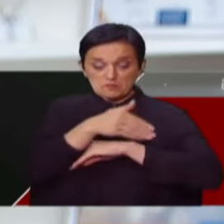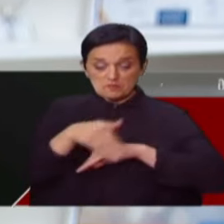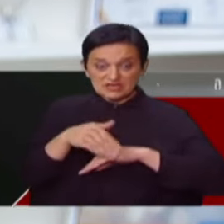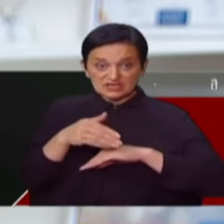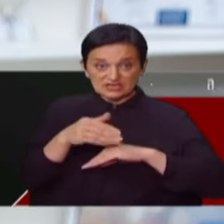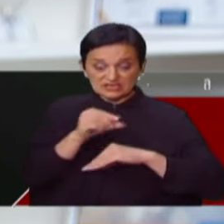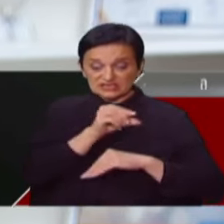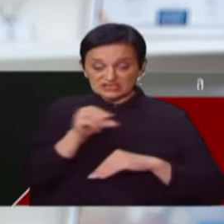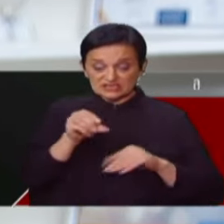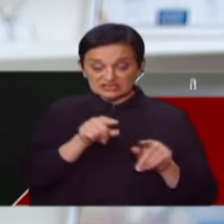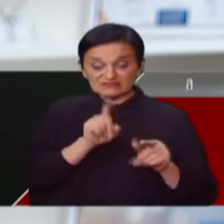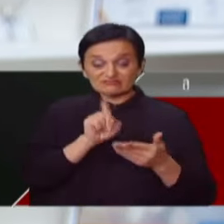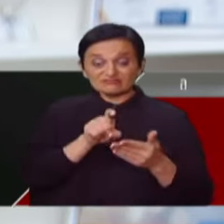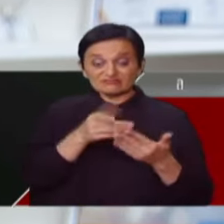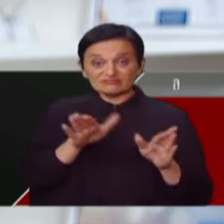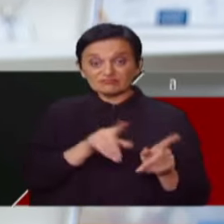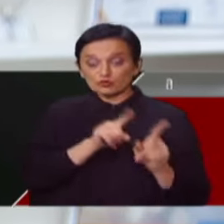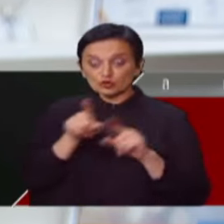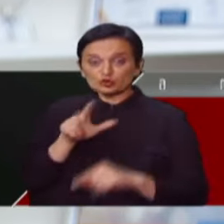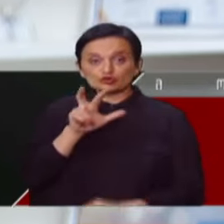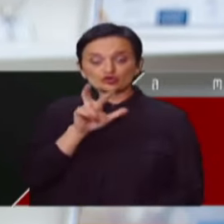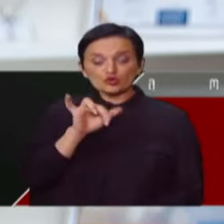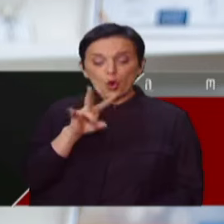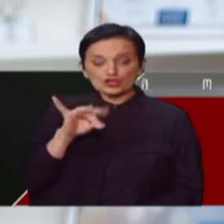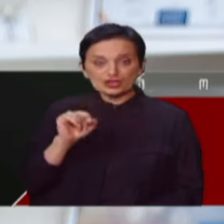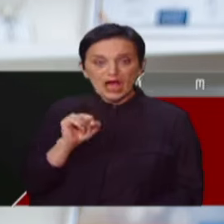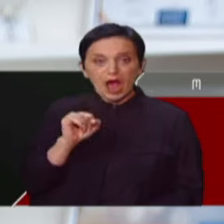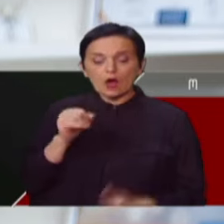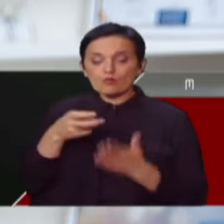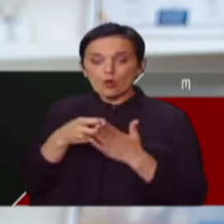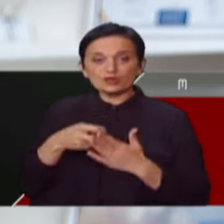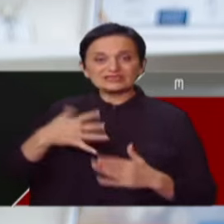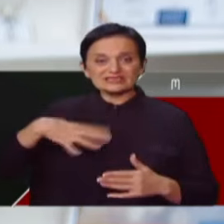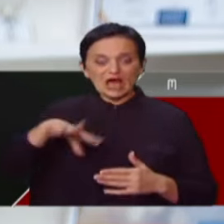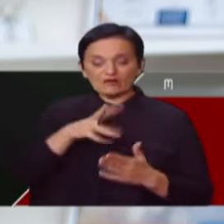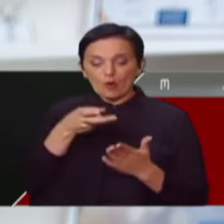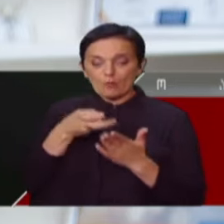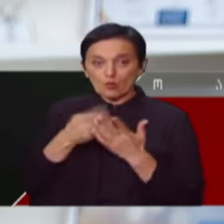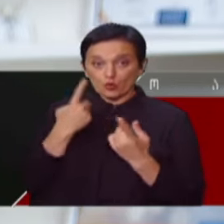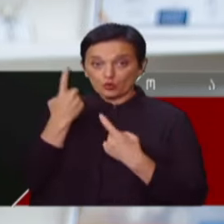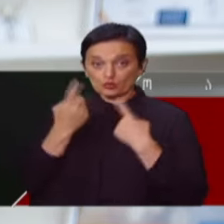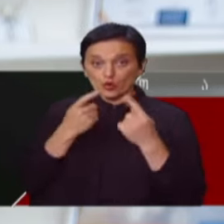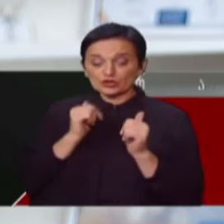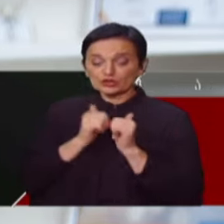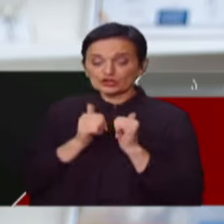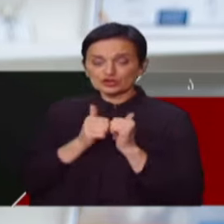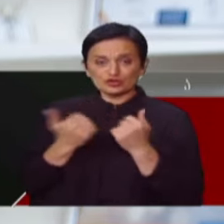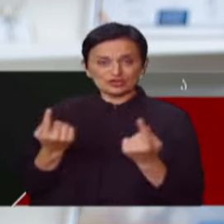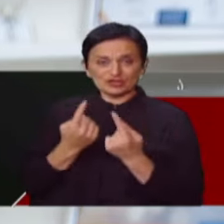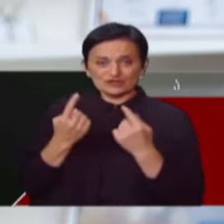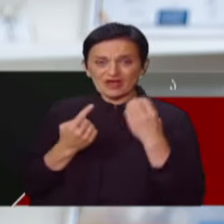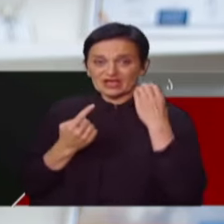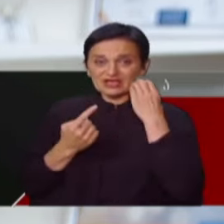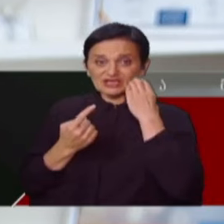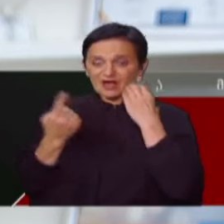რომელიც უნდა შეიცავდეს ჯორჯიან ფოსტის, საქართველოს ფოსტის მონაცემებს. ხშირ შემთხვევაში ეს ხდება ჩვეულებრივი ტელეფონის